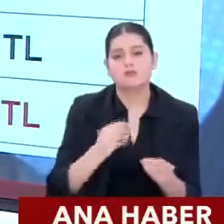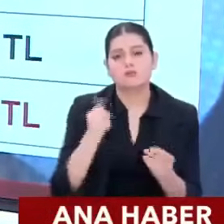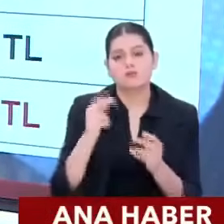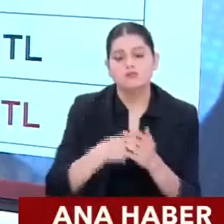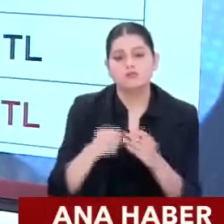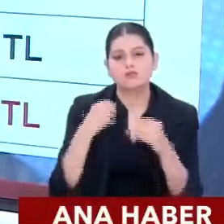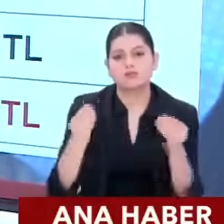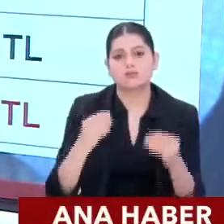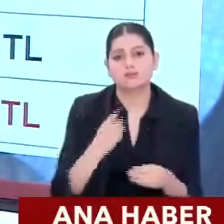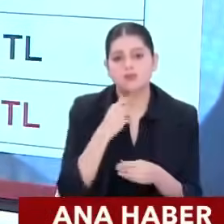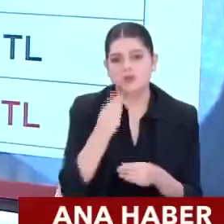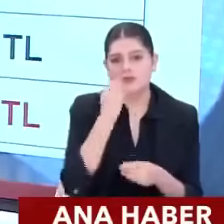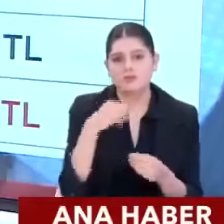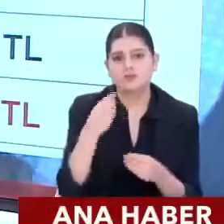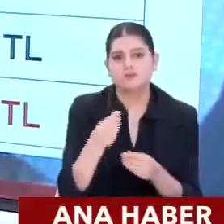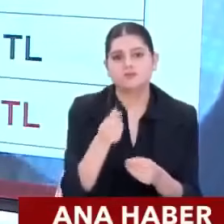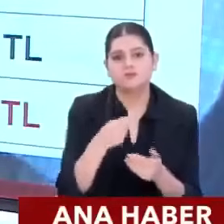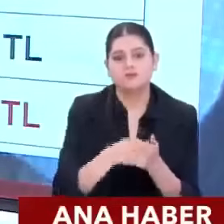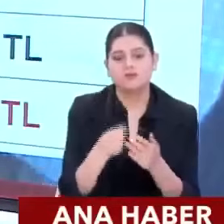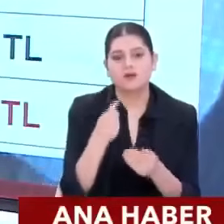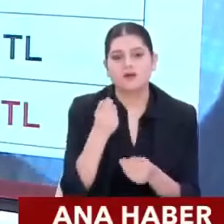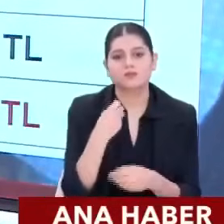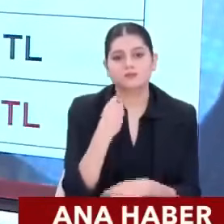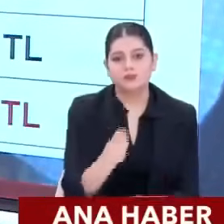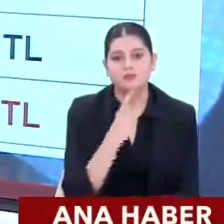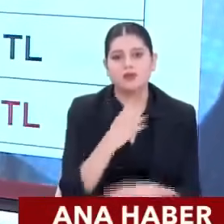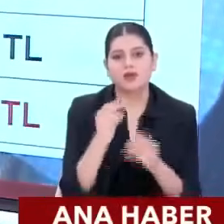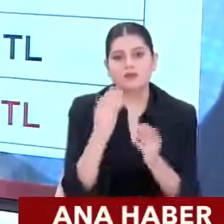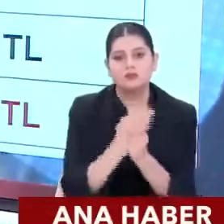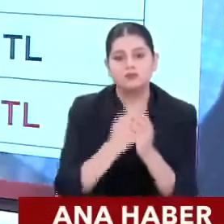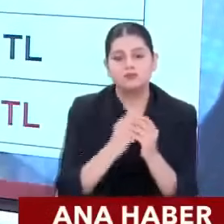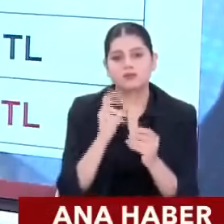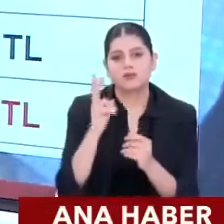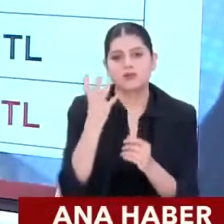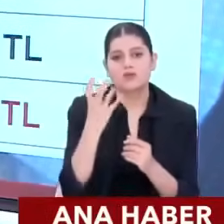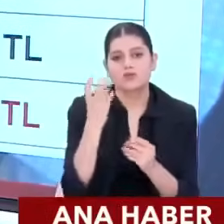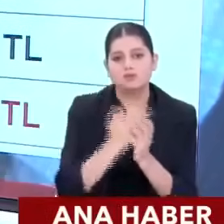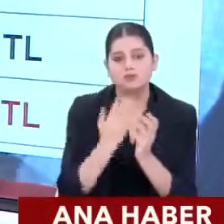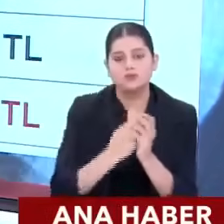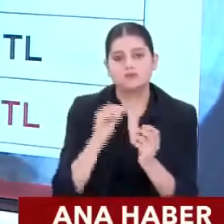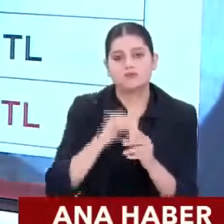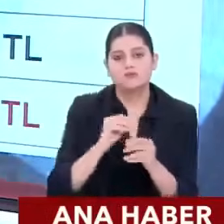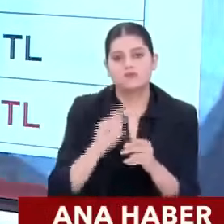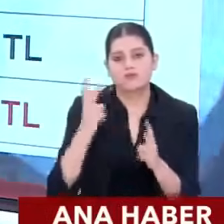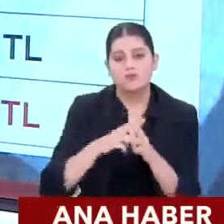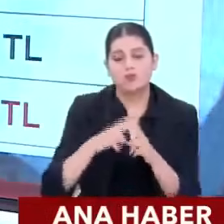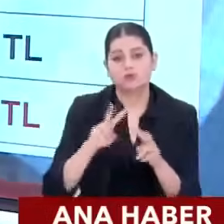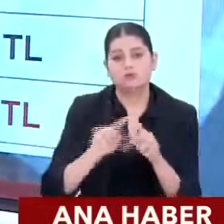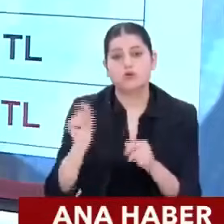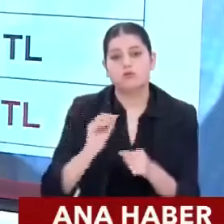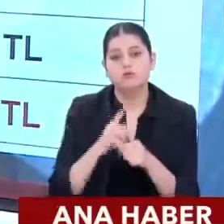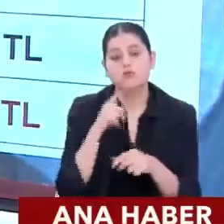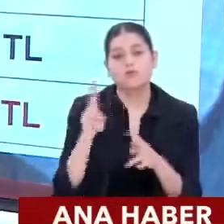polis bey bu ne komik yemek yemesi için komik ya böyle hani ekmek arası falan içinde domates bir marul polis memuru